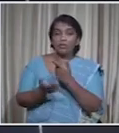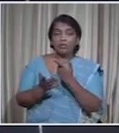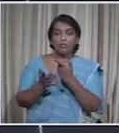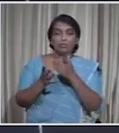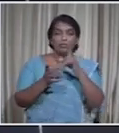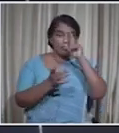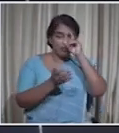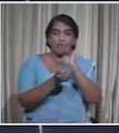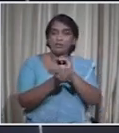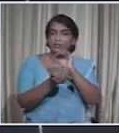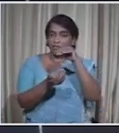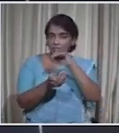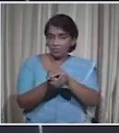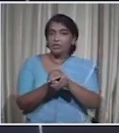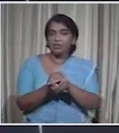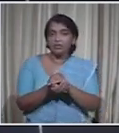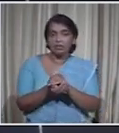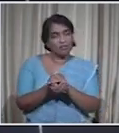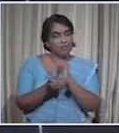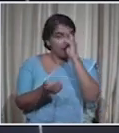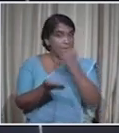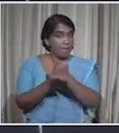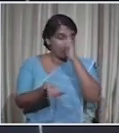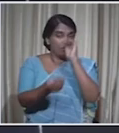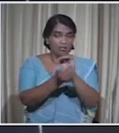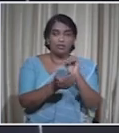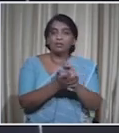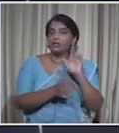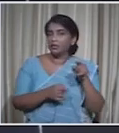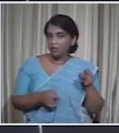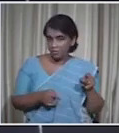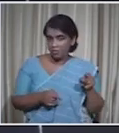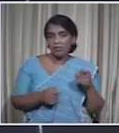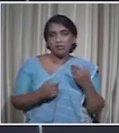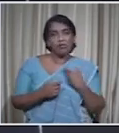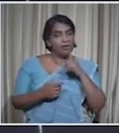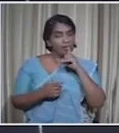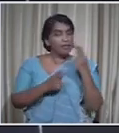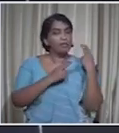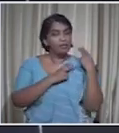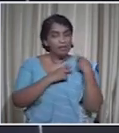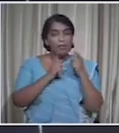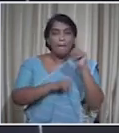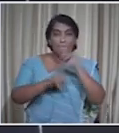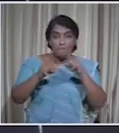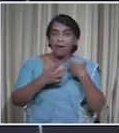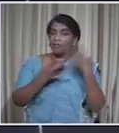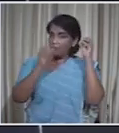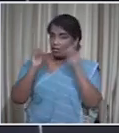දාන්න සේෆ්ටි නෙට් ඉතින් මේ අනුව මං කියන්නේ මේ වගකීම පාර්ලිමේන්තුව බාර